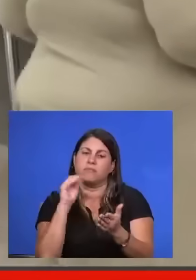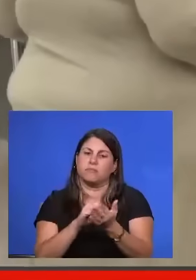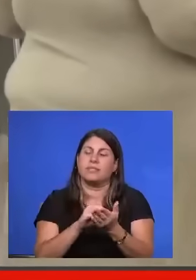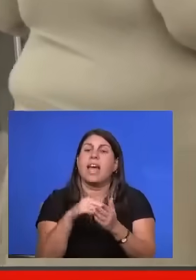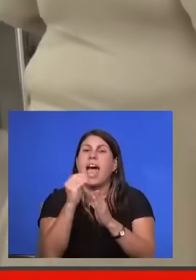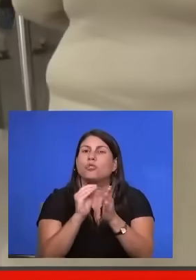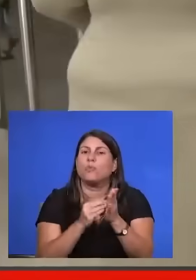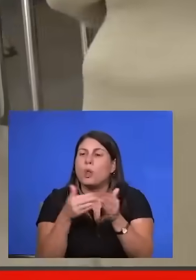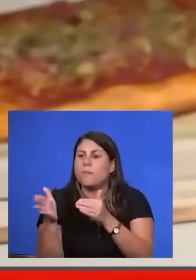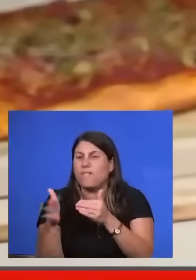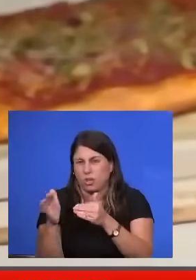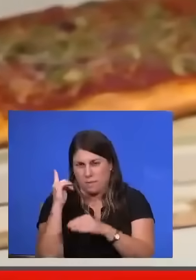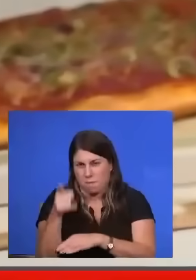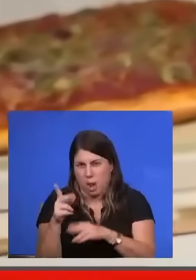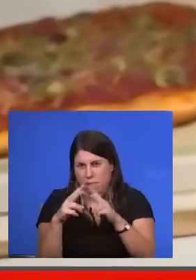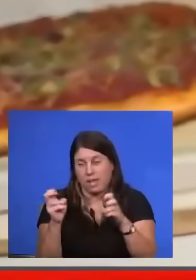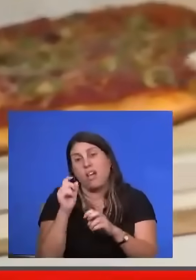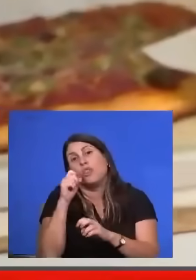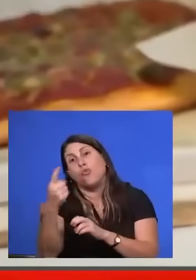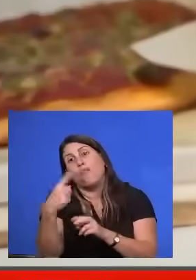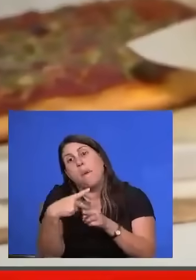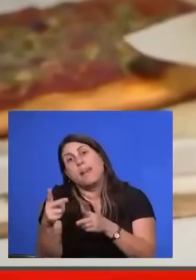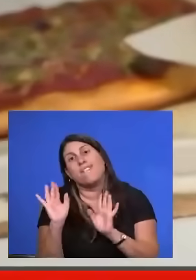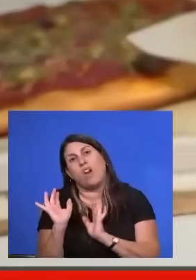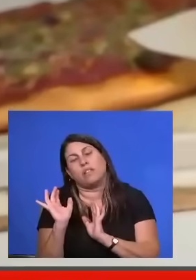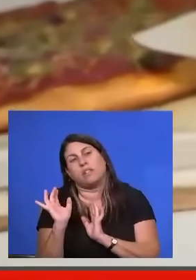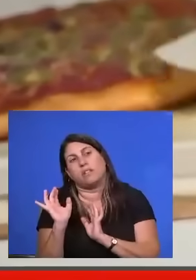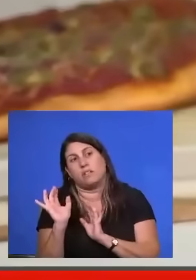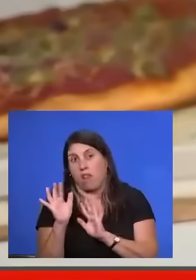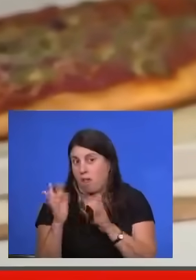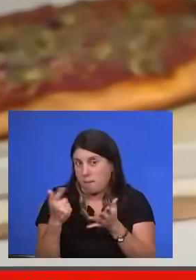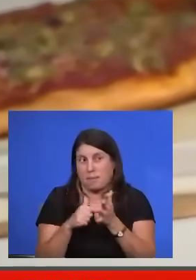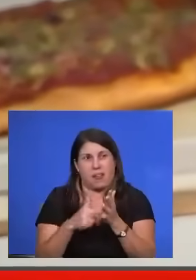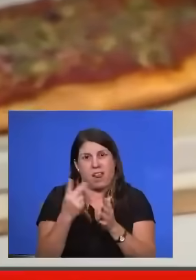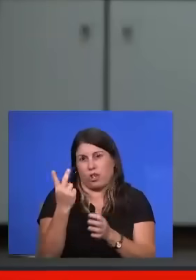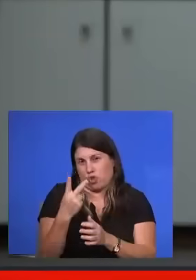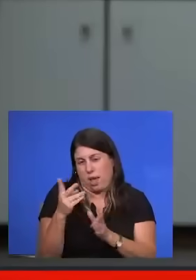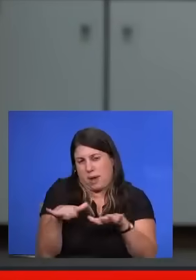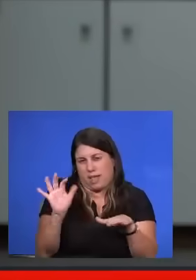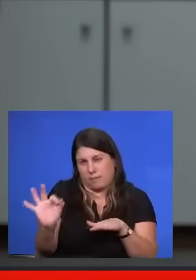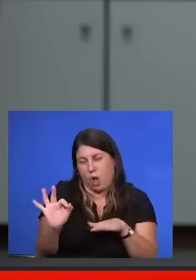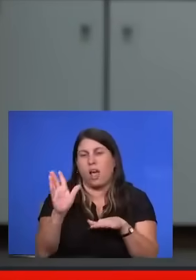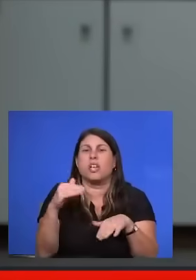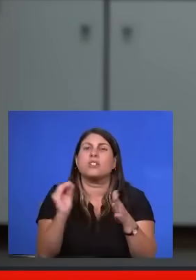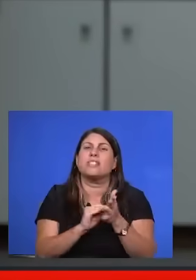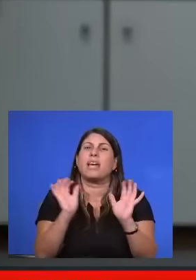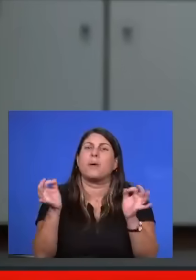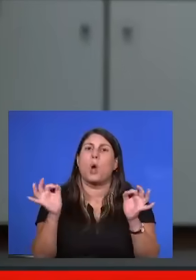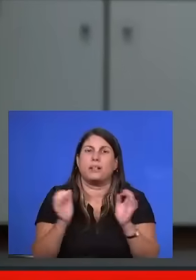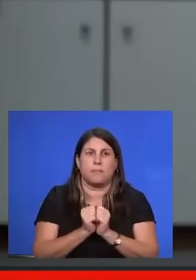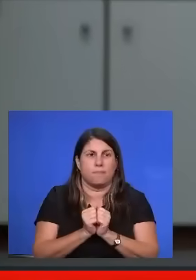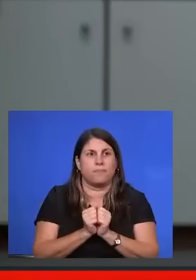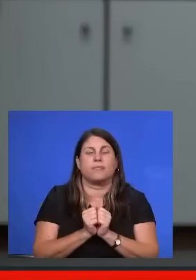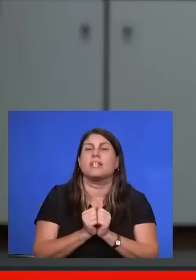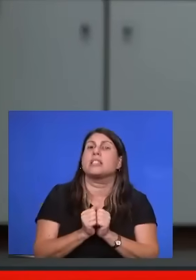רק לשבוע בלבד, וזה רק כי שניים מילדיה עם צרכים מיוחדים. עיריית אופקים הודיעה לנו